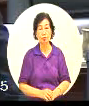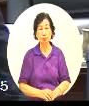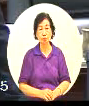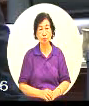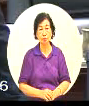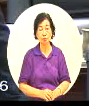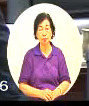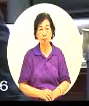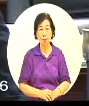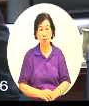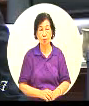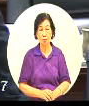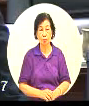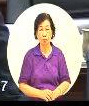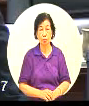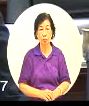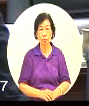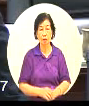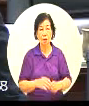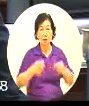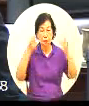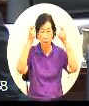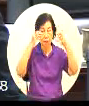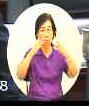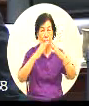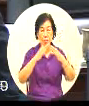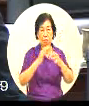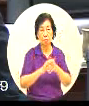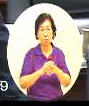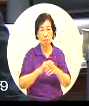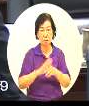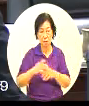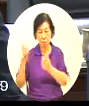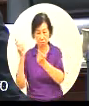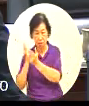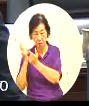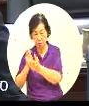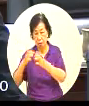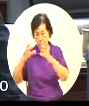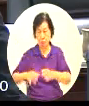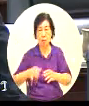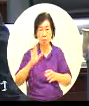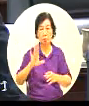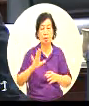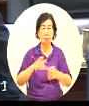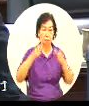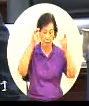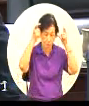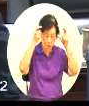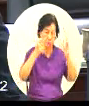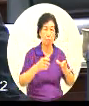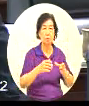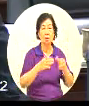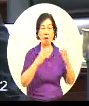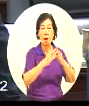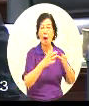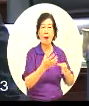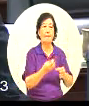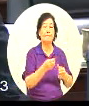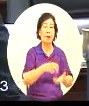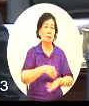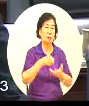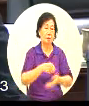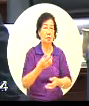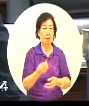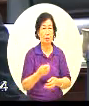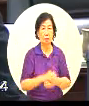卖用笑啊，讲啊，恁高雄市吼，阮台北地带拢成立嘛，啊，你伫高雄市拢无去建议，无高雄